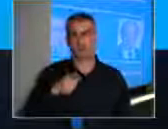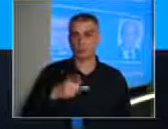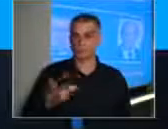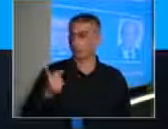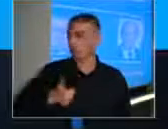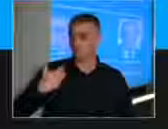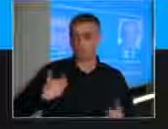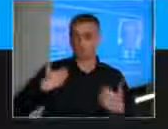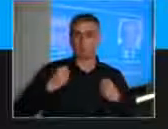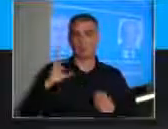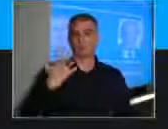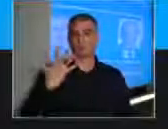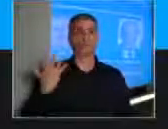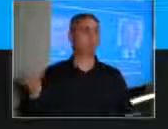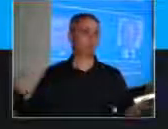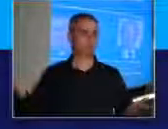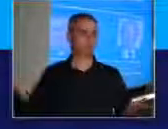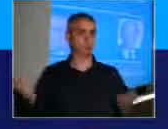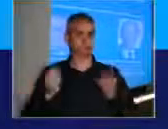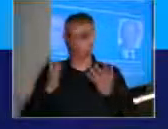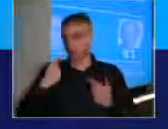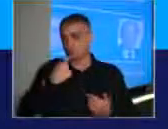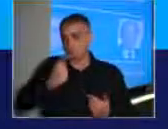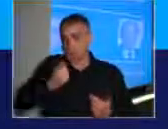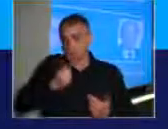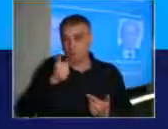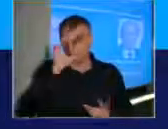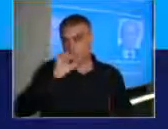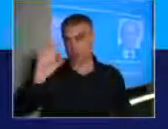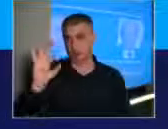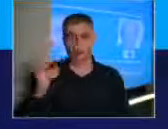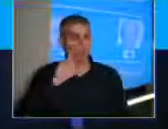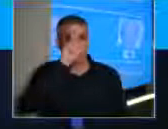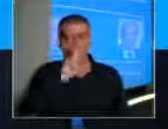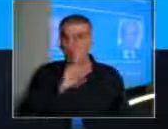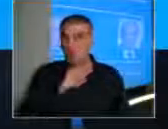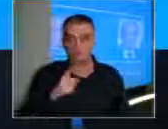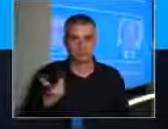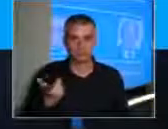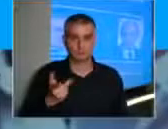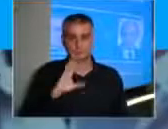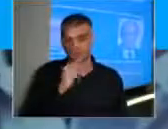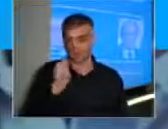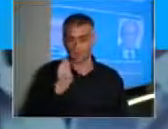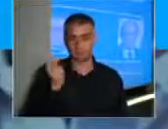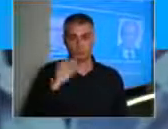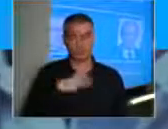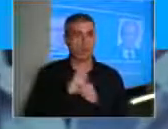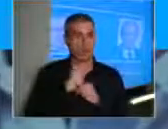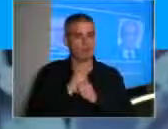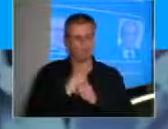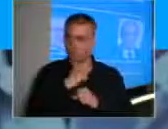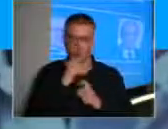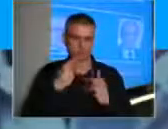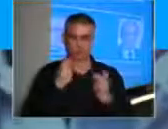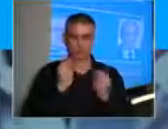ביטחון עם 5 מנדטים. יופי, אז אני... אז זה מה שהוא אומר, אבל זה את התפיסה שלו אולי. יכול להיות, אבל זה א', אם מישהו בא לעבוד, אני לא רוצה